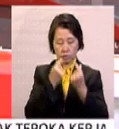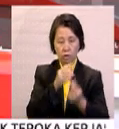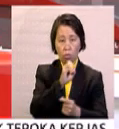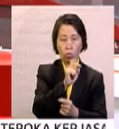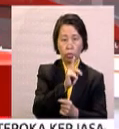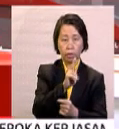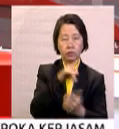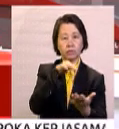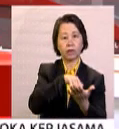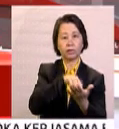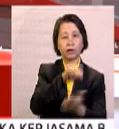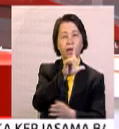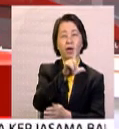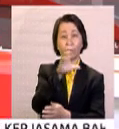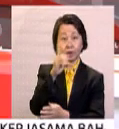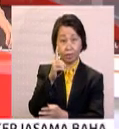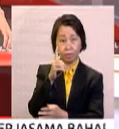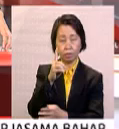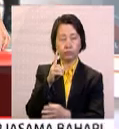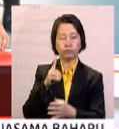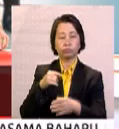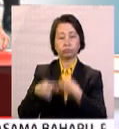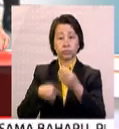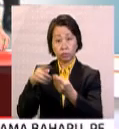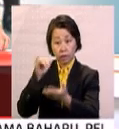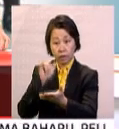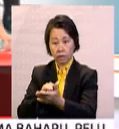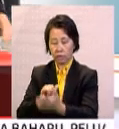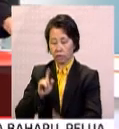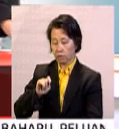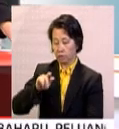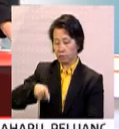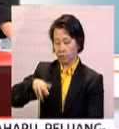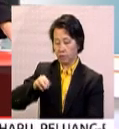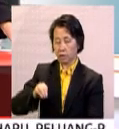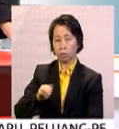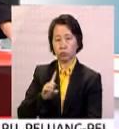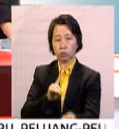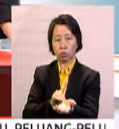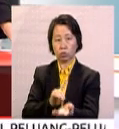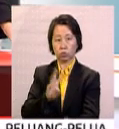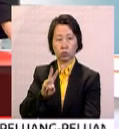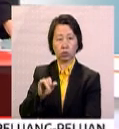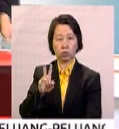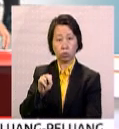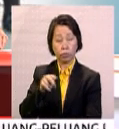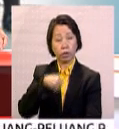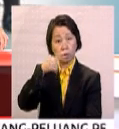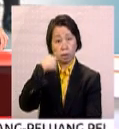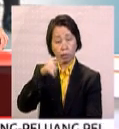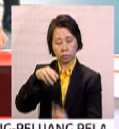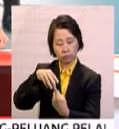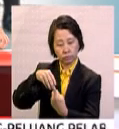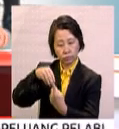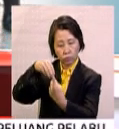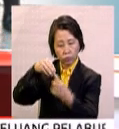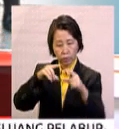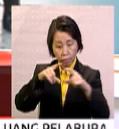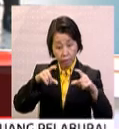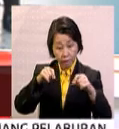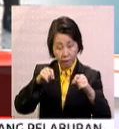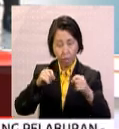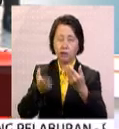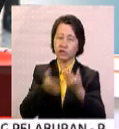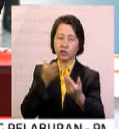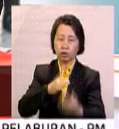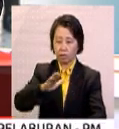OKU pembelajaran. Menjelaskan perkara itu, Timbalan Perdana Menteri Datuk Seri Dr. Wan Azizah berkata penghususan itu